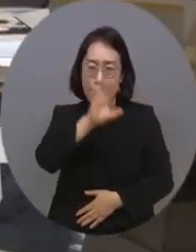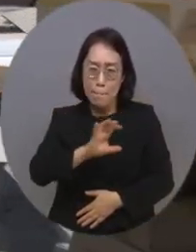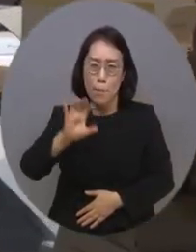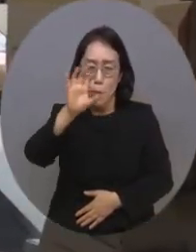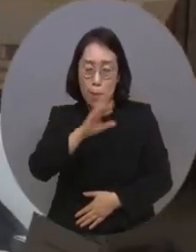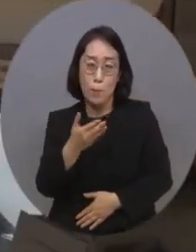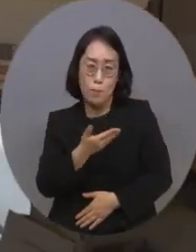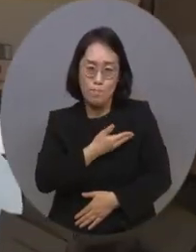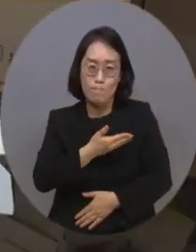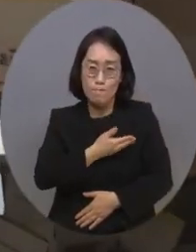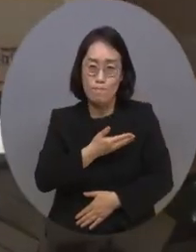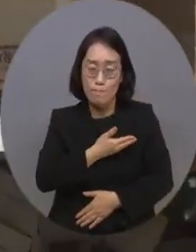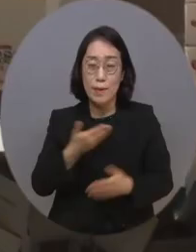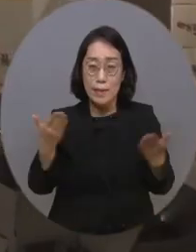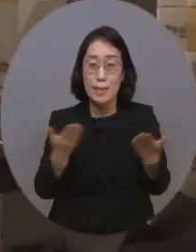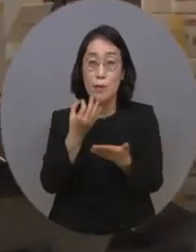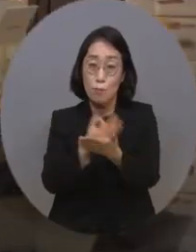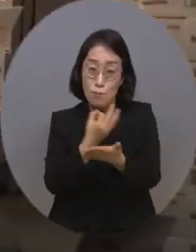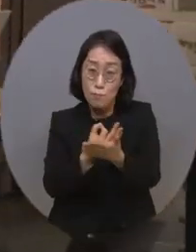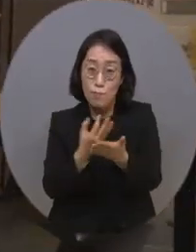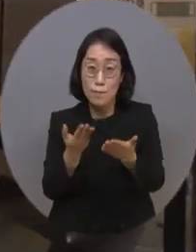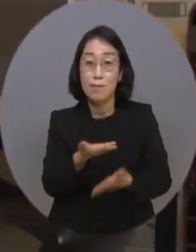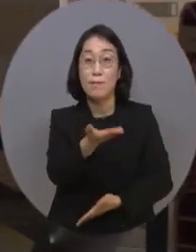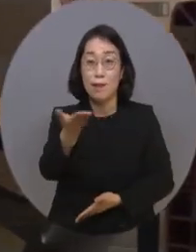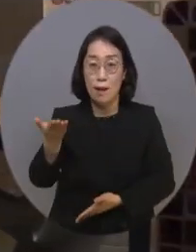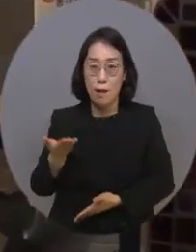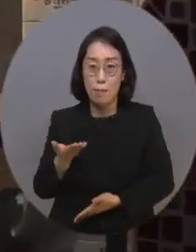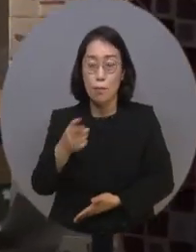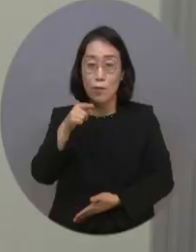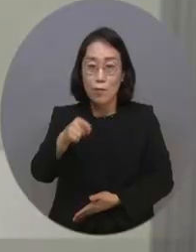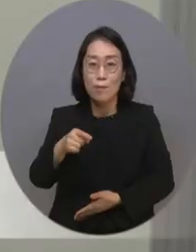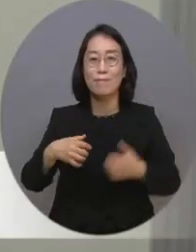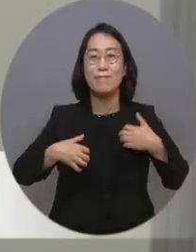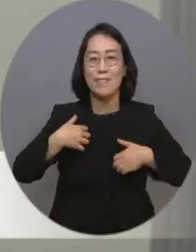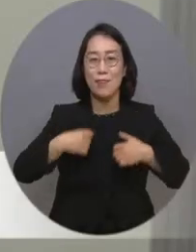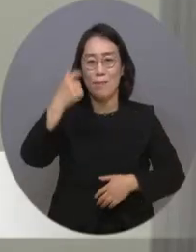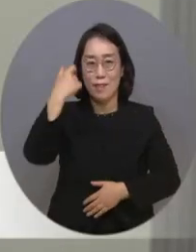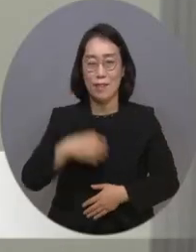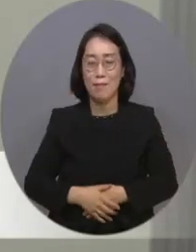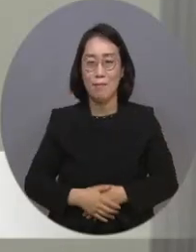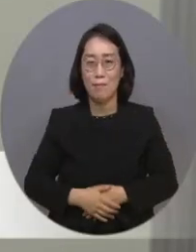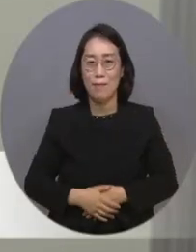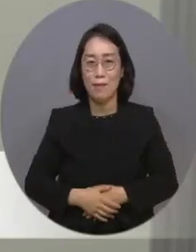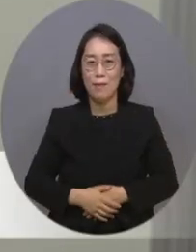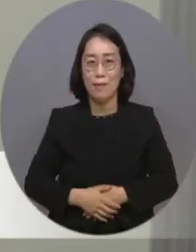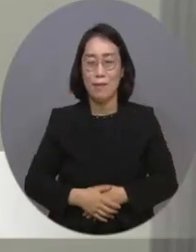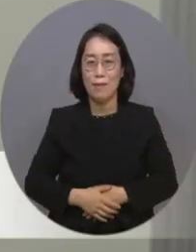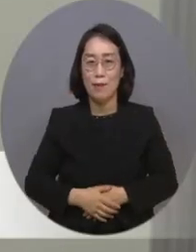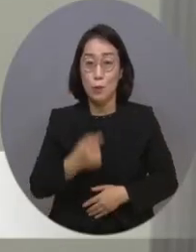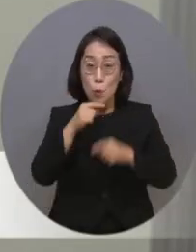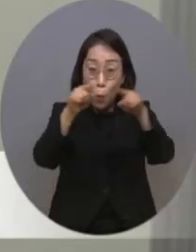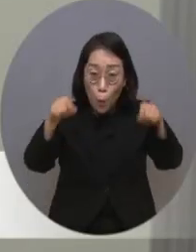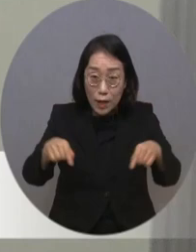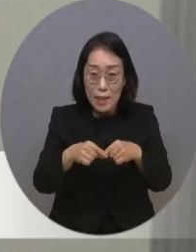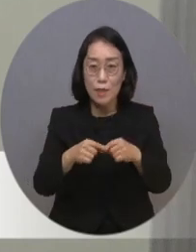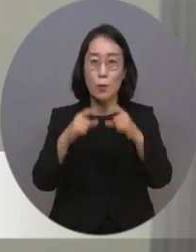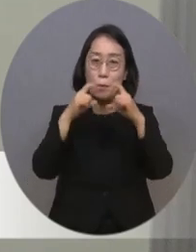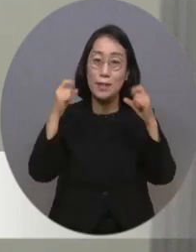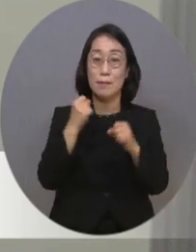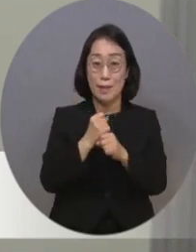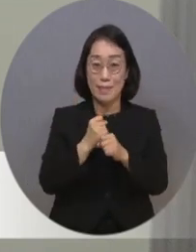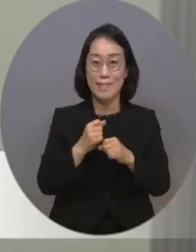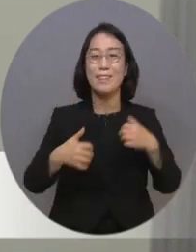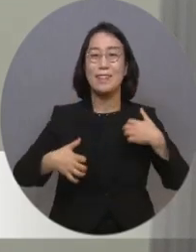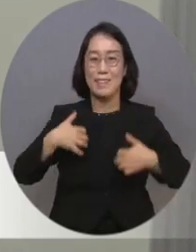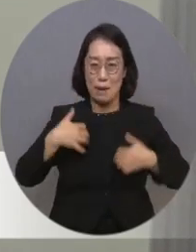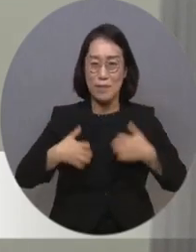삶을 살아가는 장애인 직원들은 그 시간을 즐깁니다. A4 생산도 마스크 생산도 하는 것도